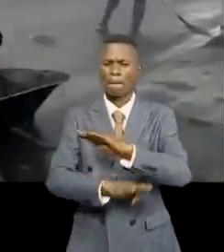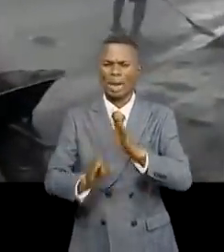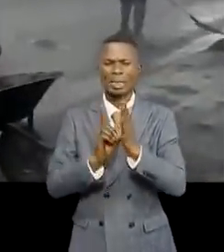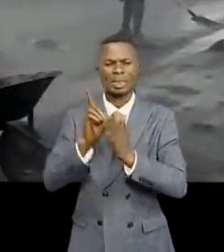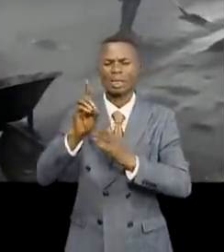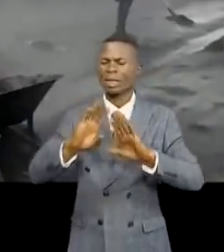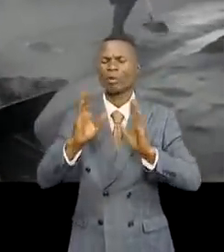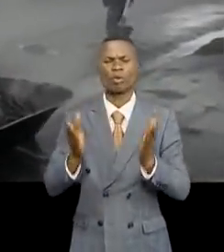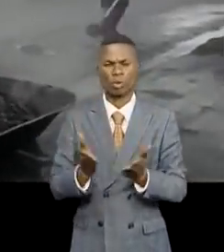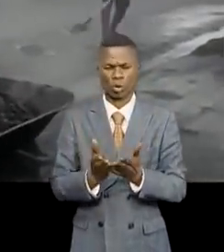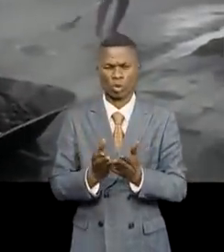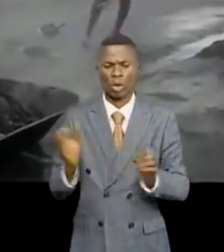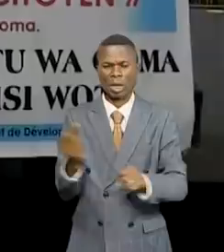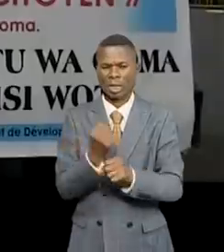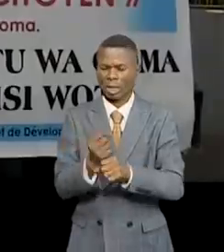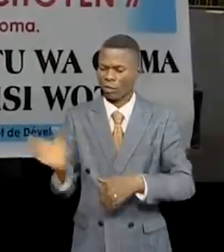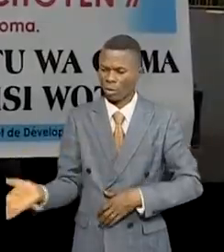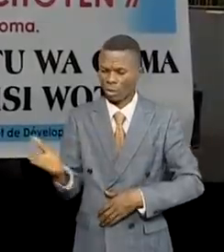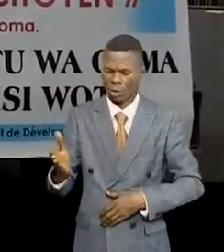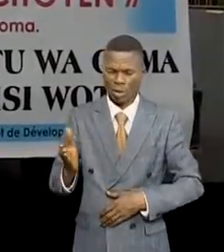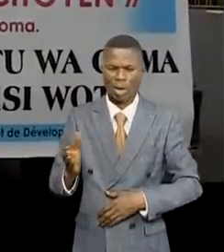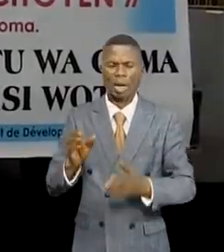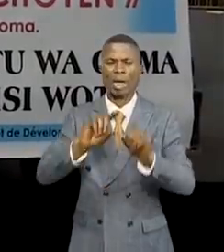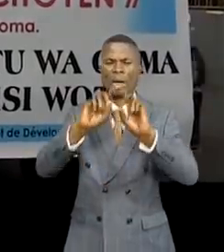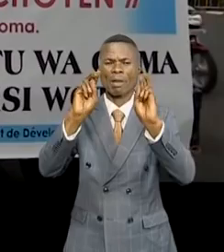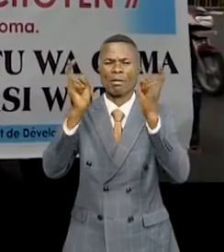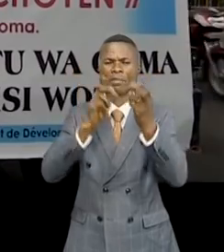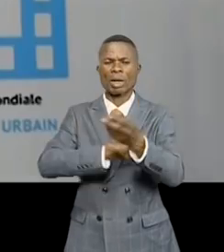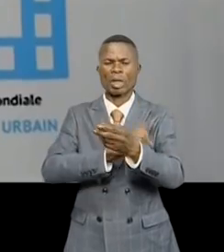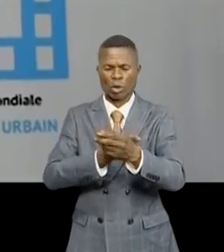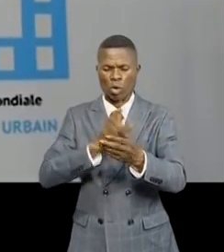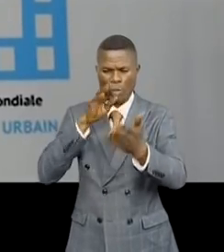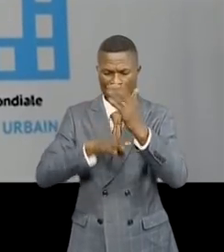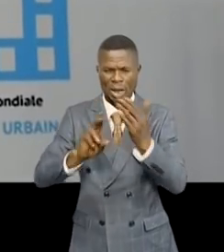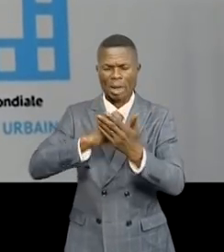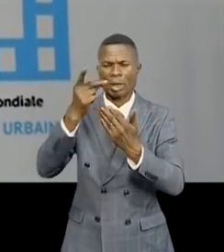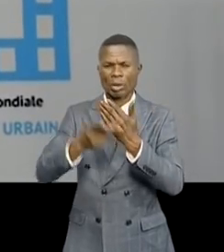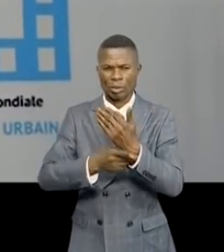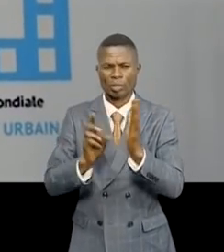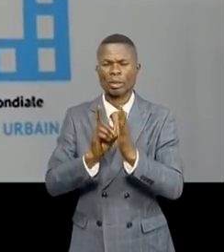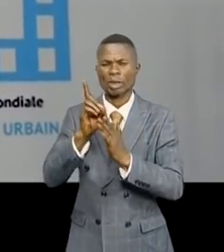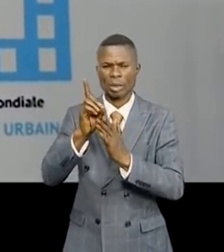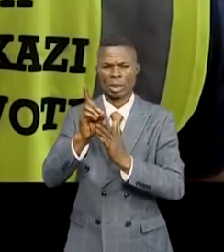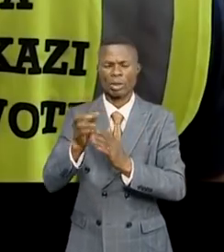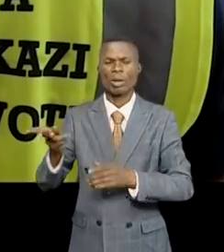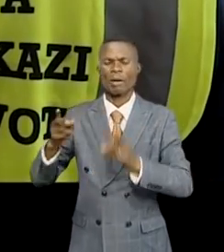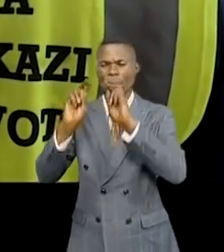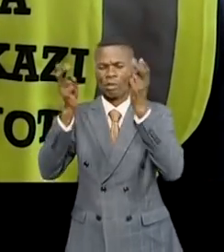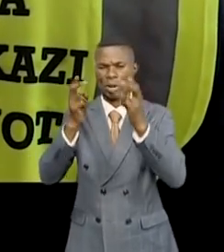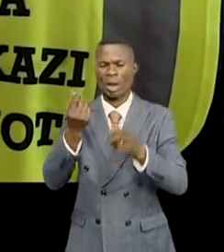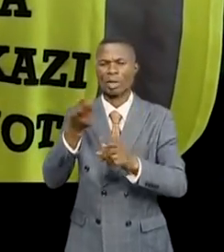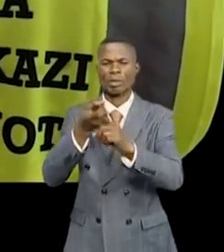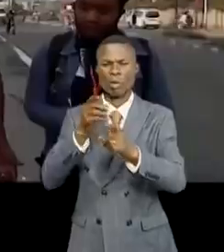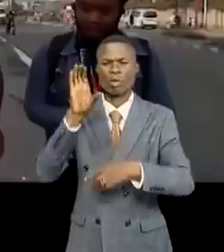travaux d'assainissement de Goma rentrent dans la campagne engagement citoyen du projet Programme de développement urbain financé par la